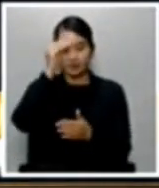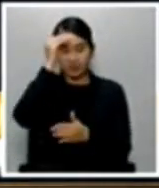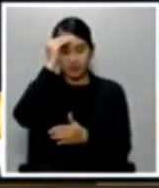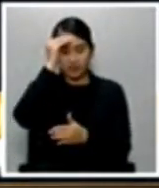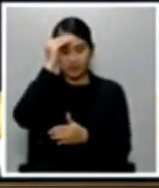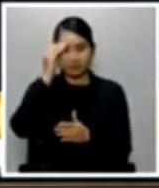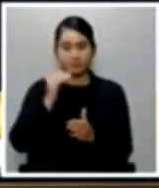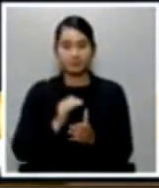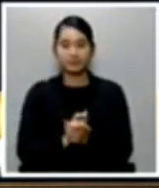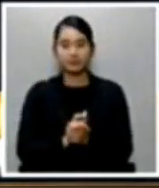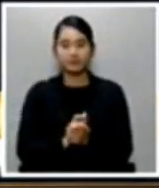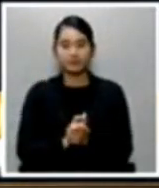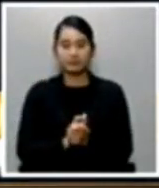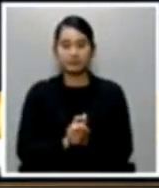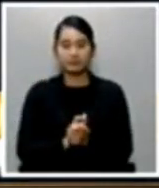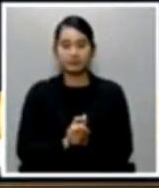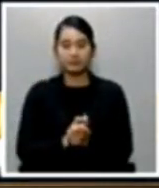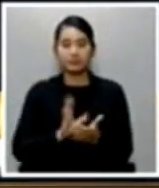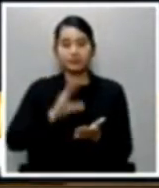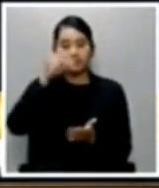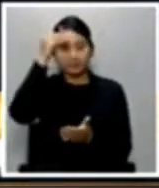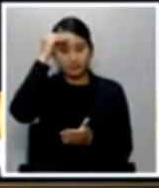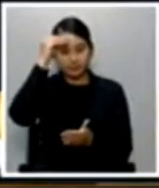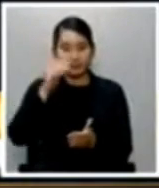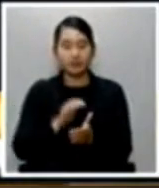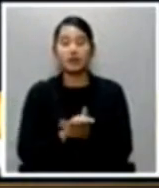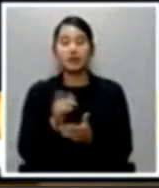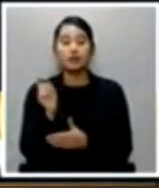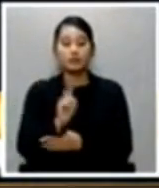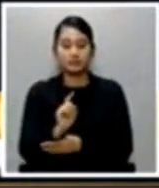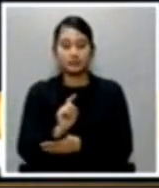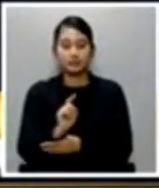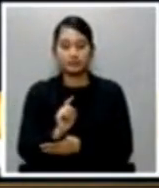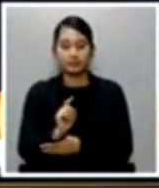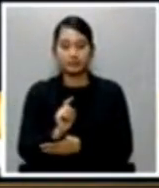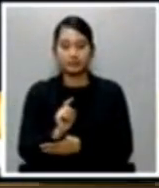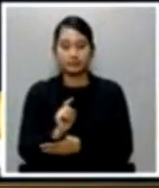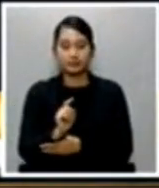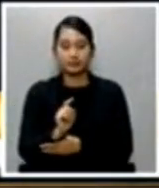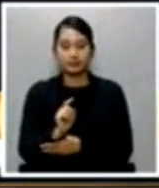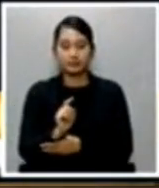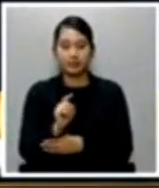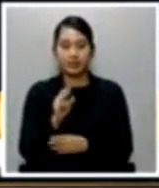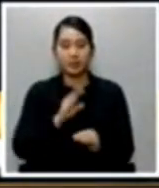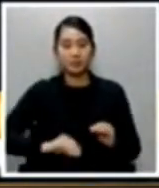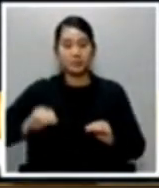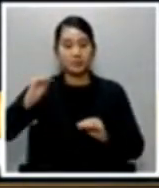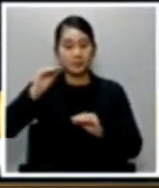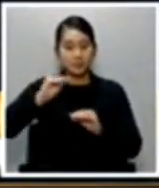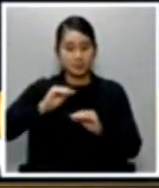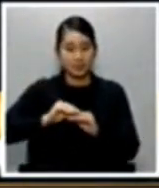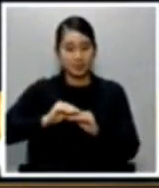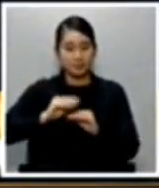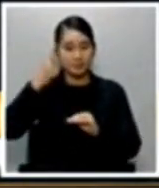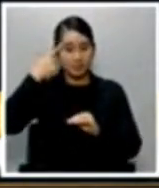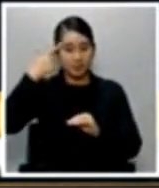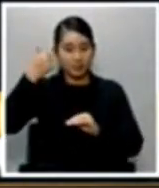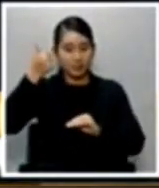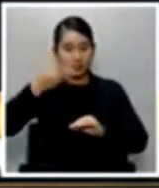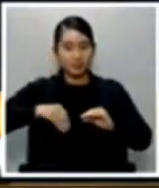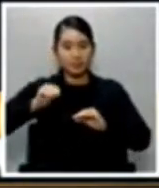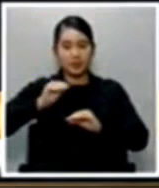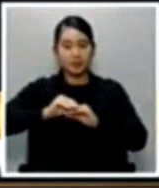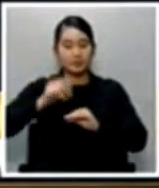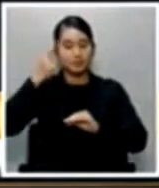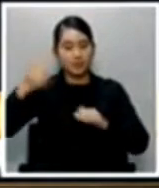ว่า Gen 1นะครับก็คือการศึกษาที่จะเพิ่มพูนในเรื่องของทักษะนะครับ